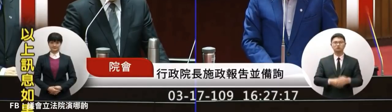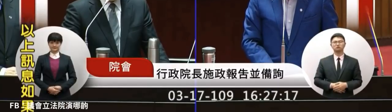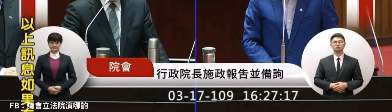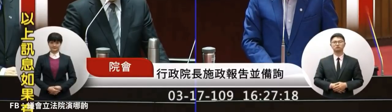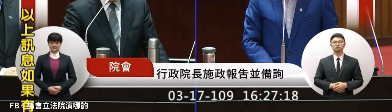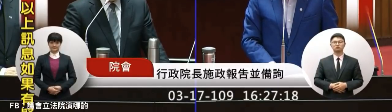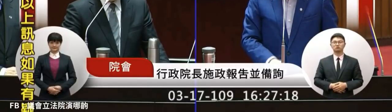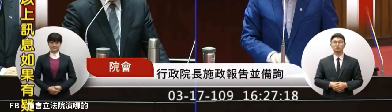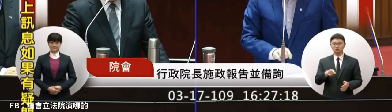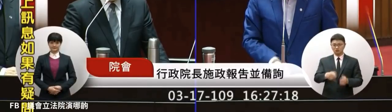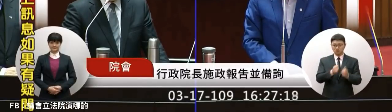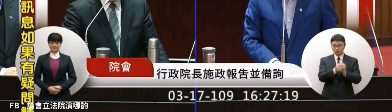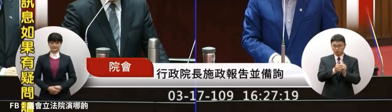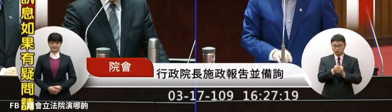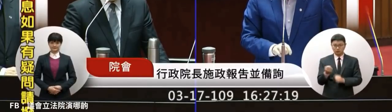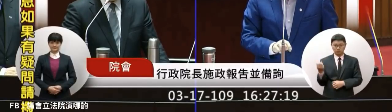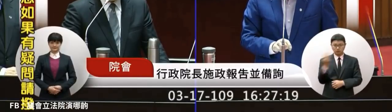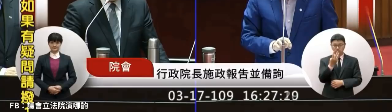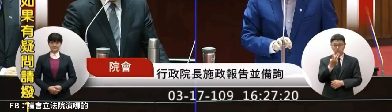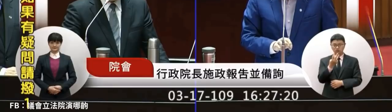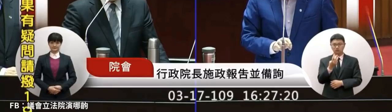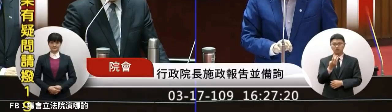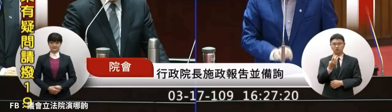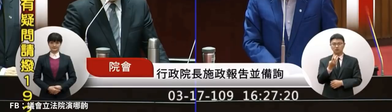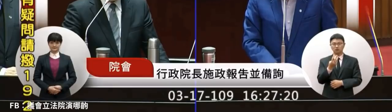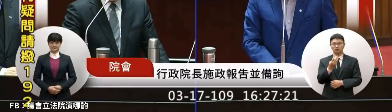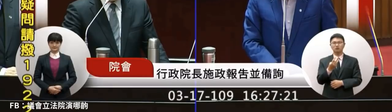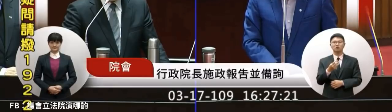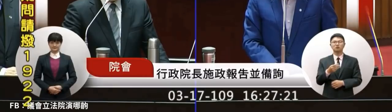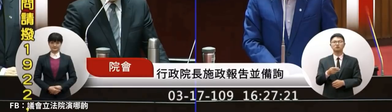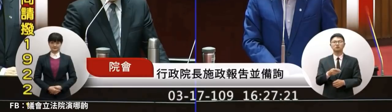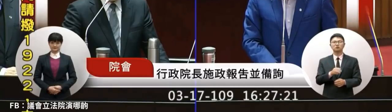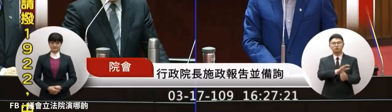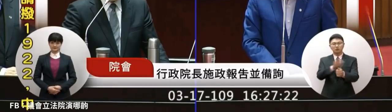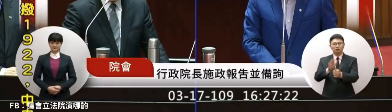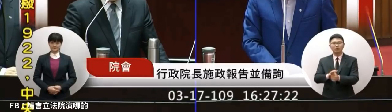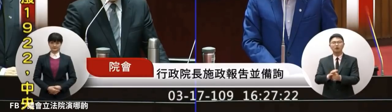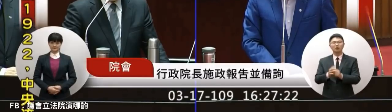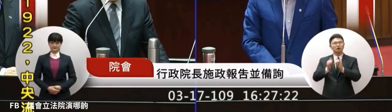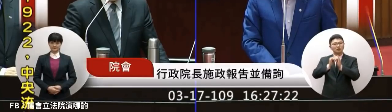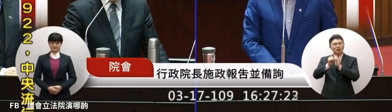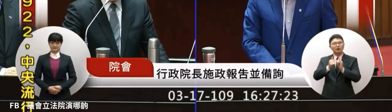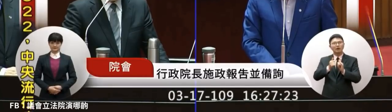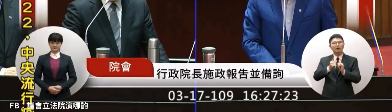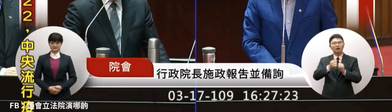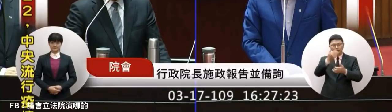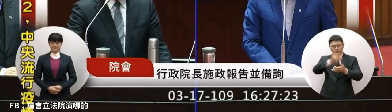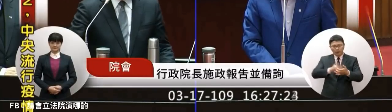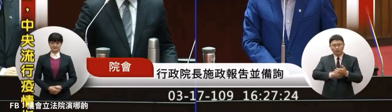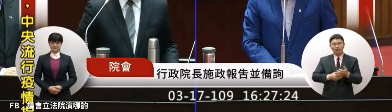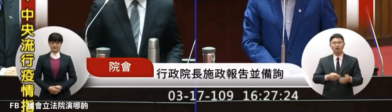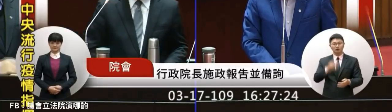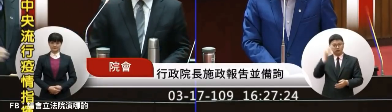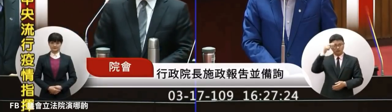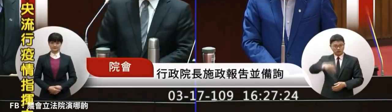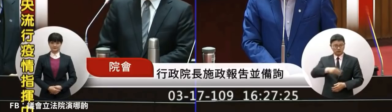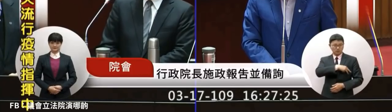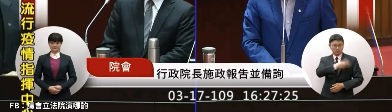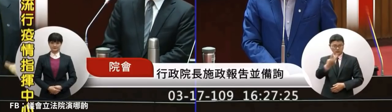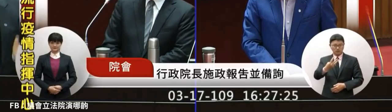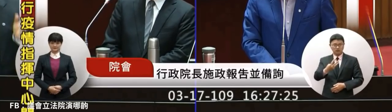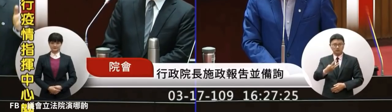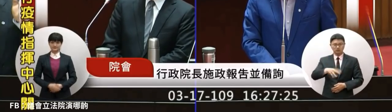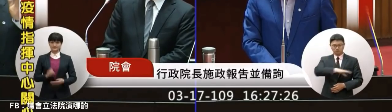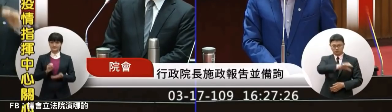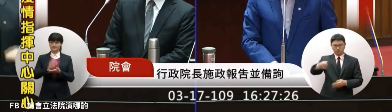税如何去给人民减征，部长？下礼拜再一道回答可以吧？